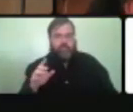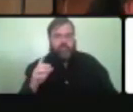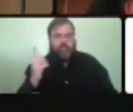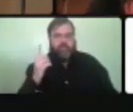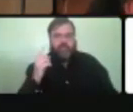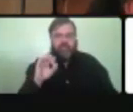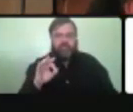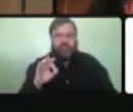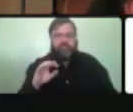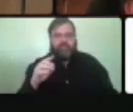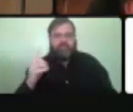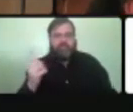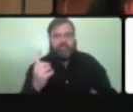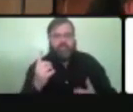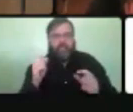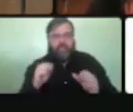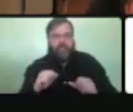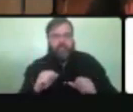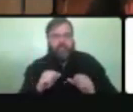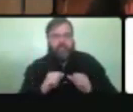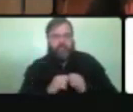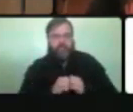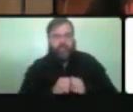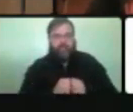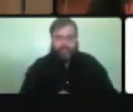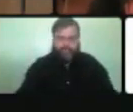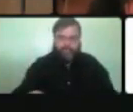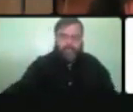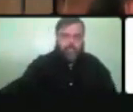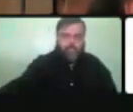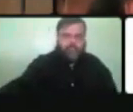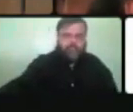Kunradhi, sauti haiji vizuri.